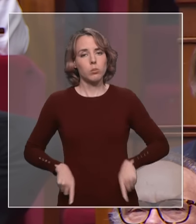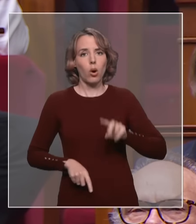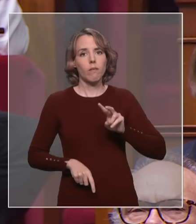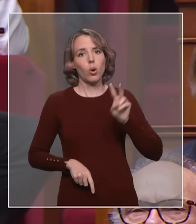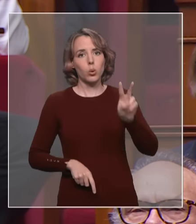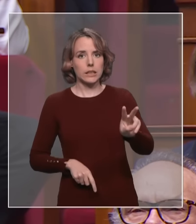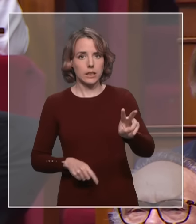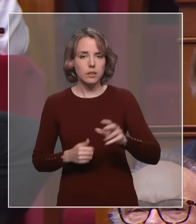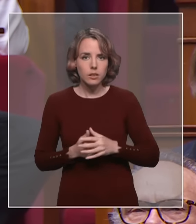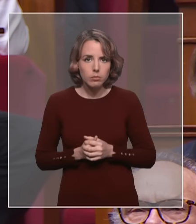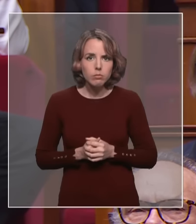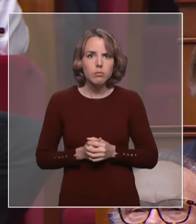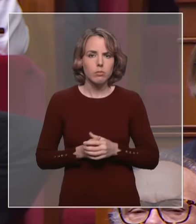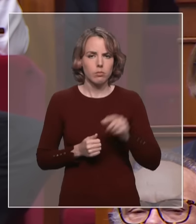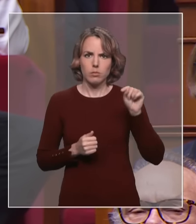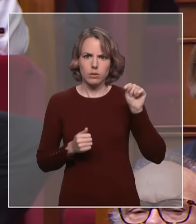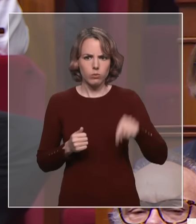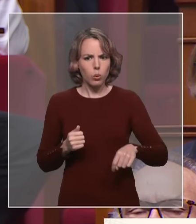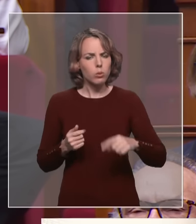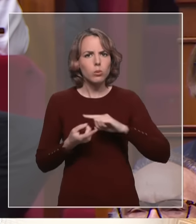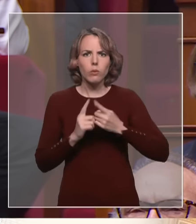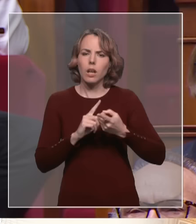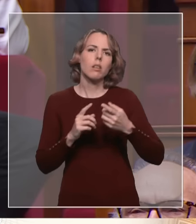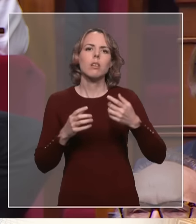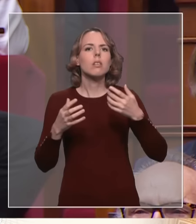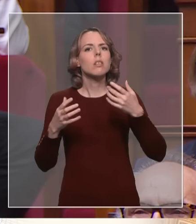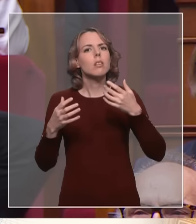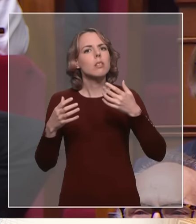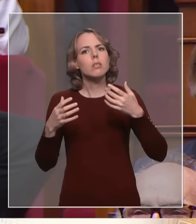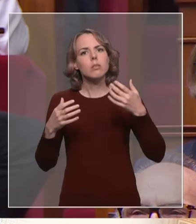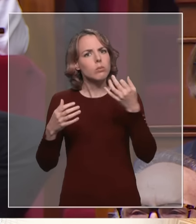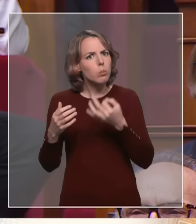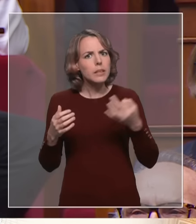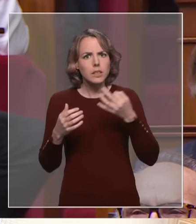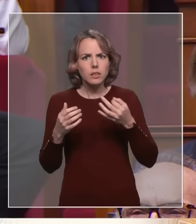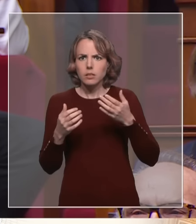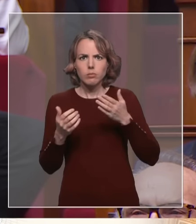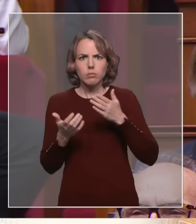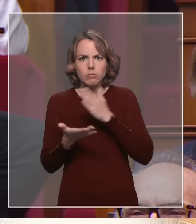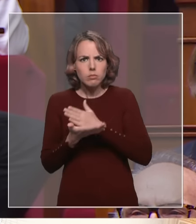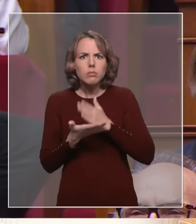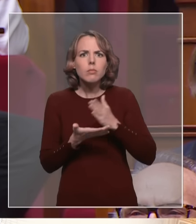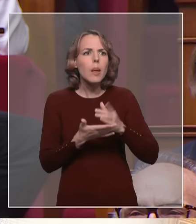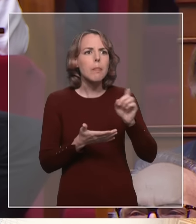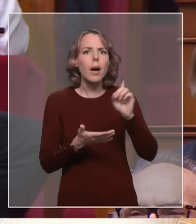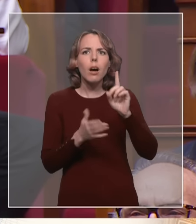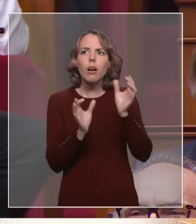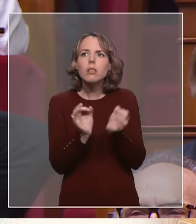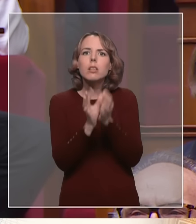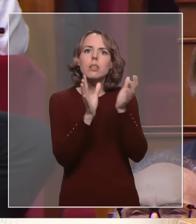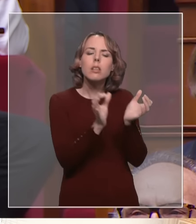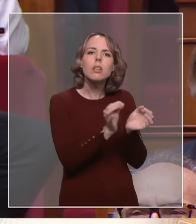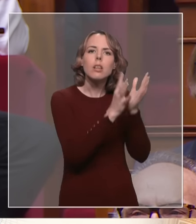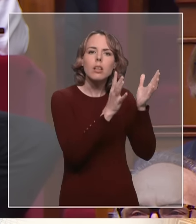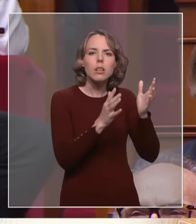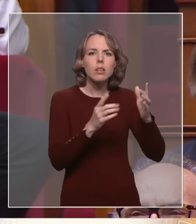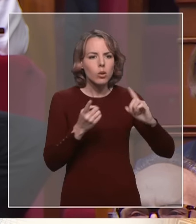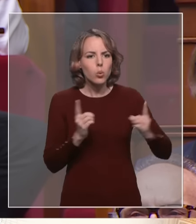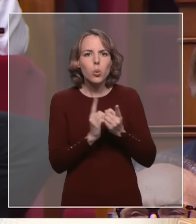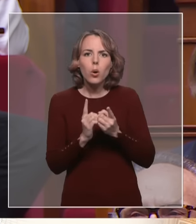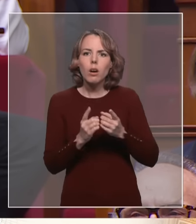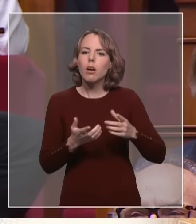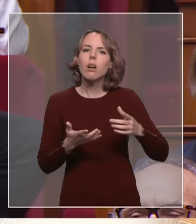doivent être systémiques. Ne limitez pas la lutte à des opérations certes nécessaires, place nette de court terme.